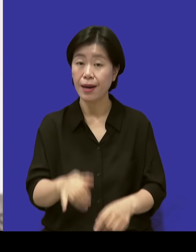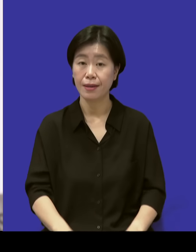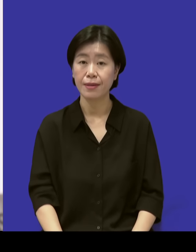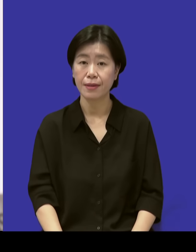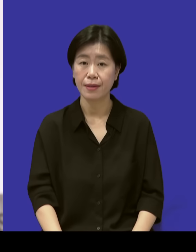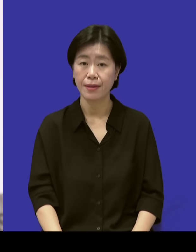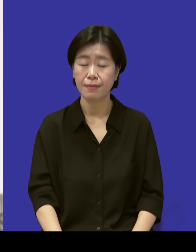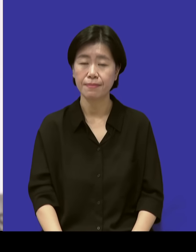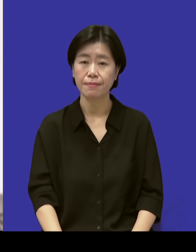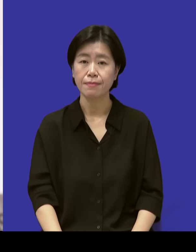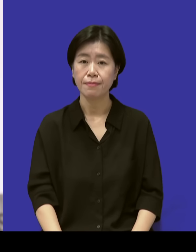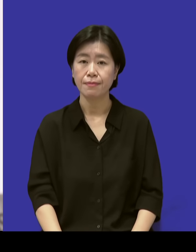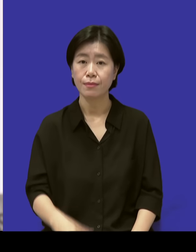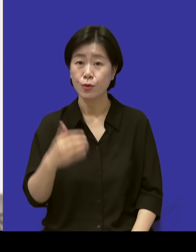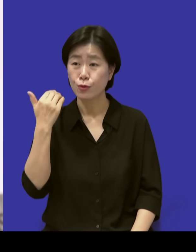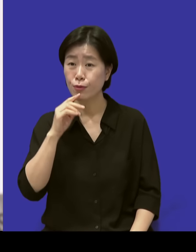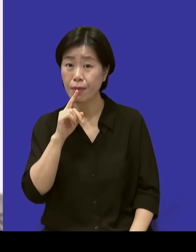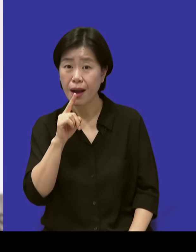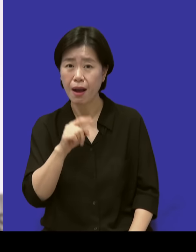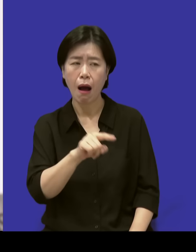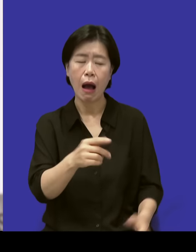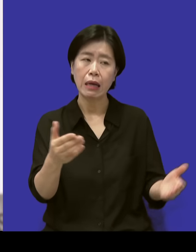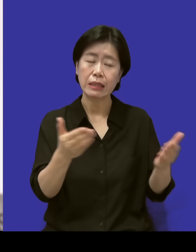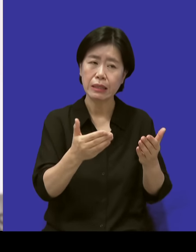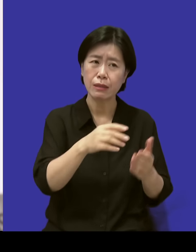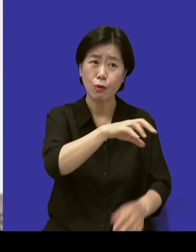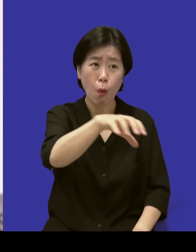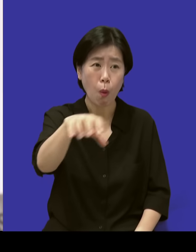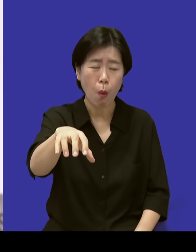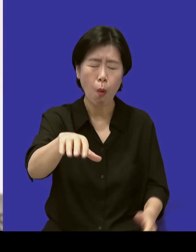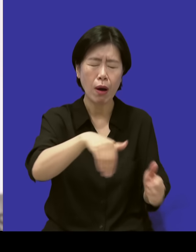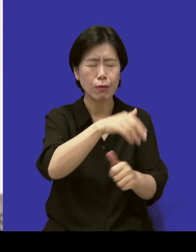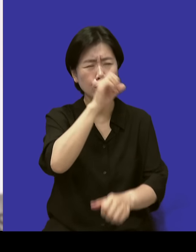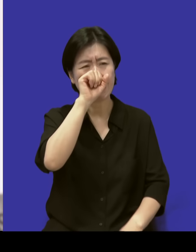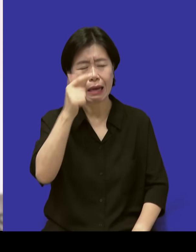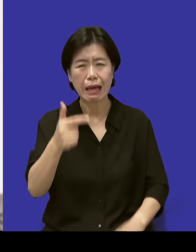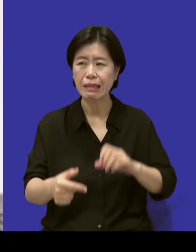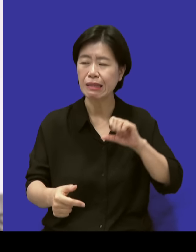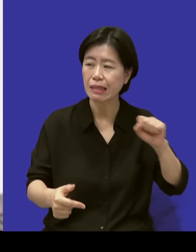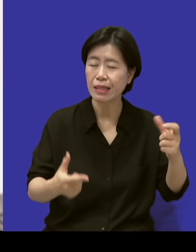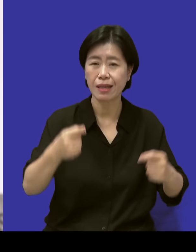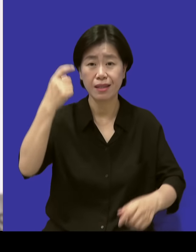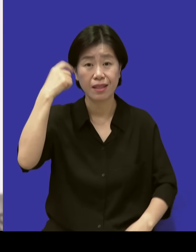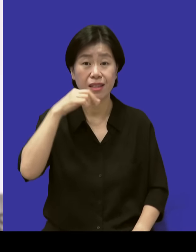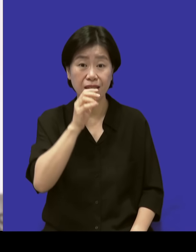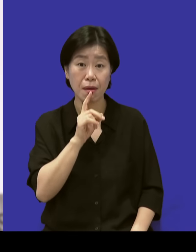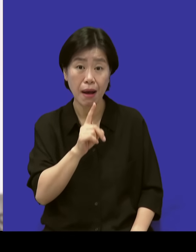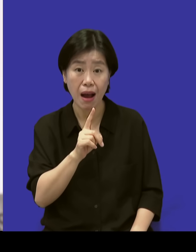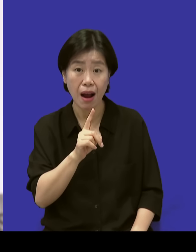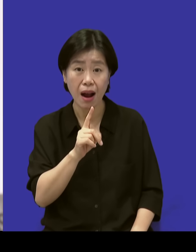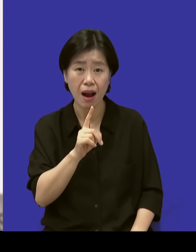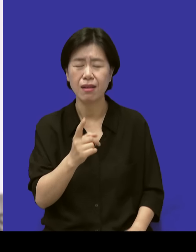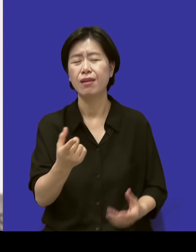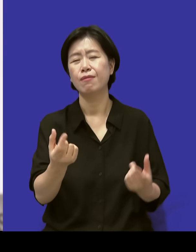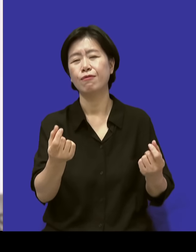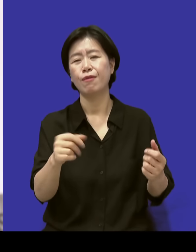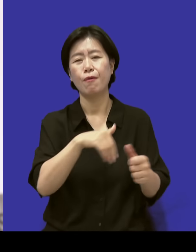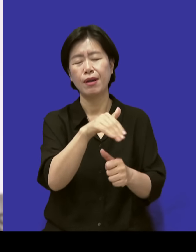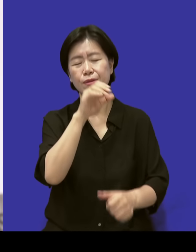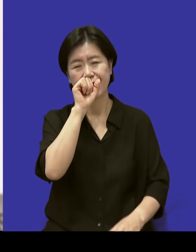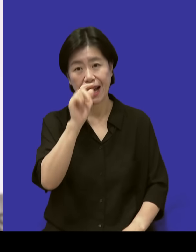도살장 끌려가는 것 같다고 해요. 근무지에 들어가는 게. 근데 그럴 때 하나님이 저에게 그 마태복음